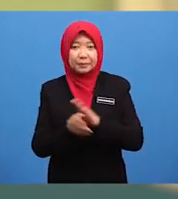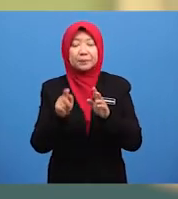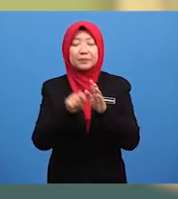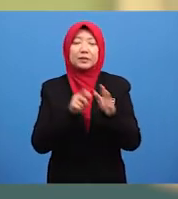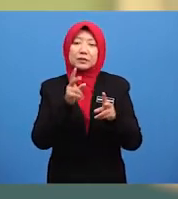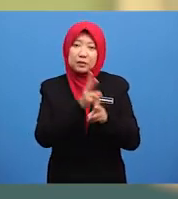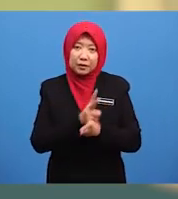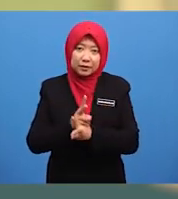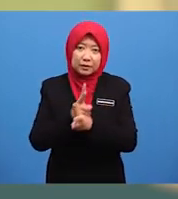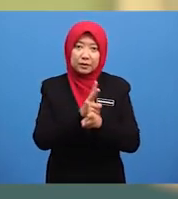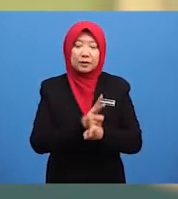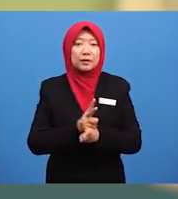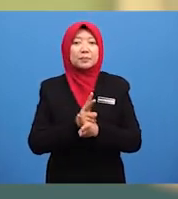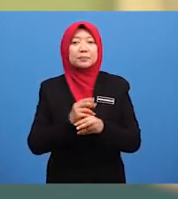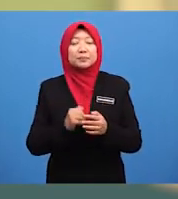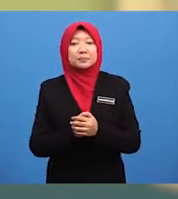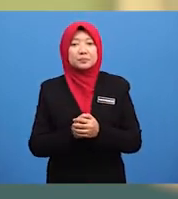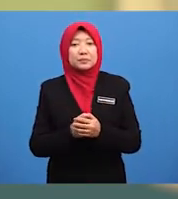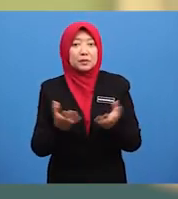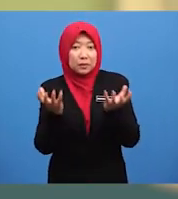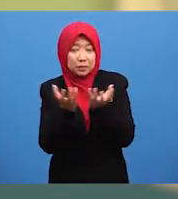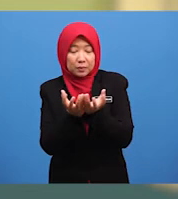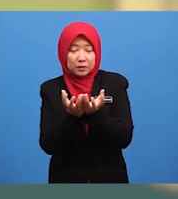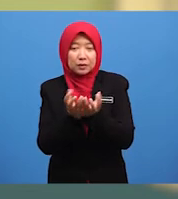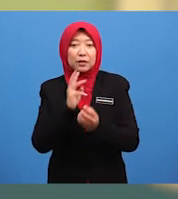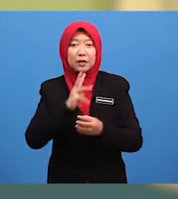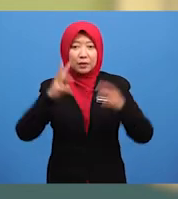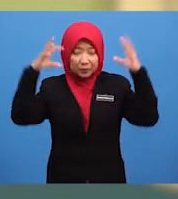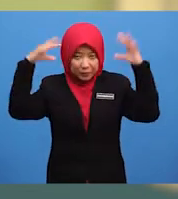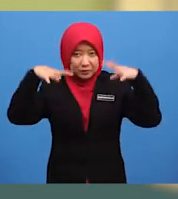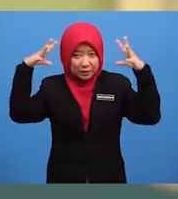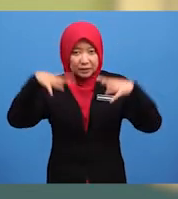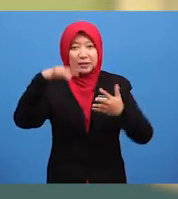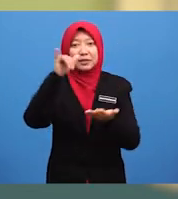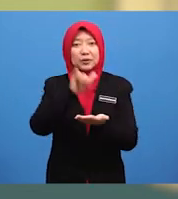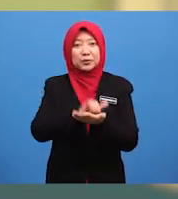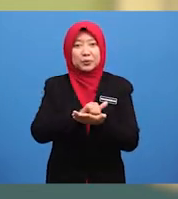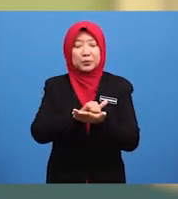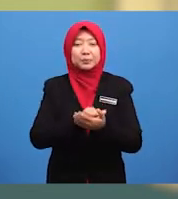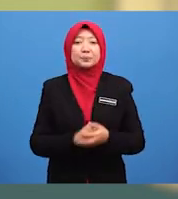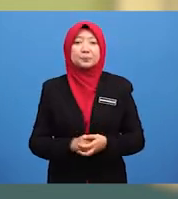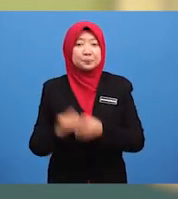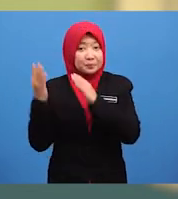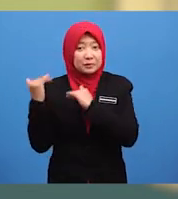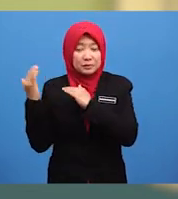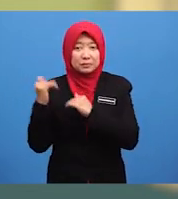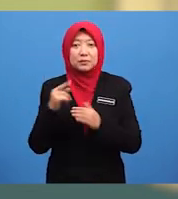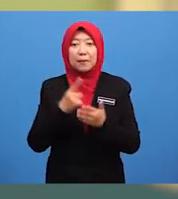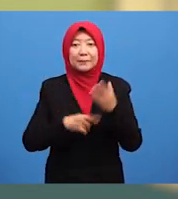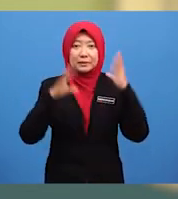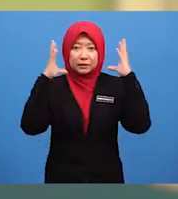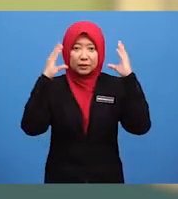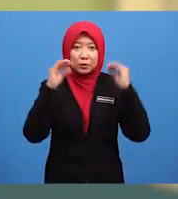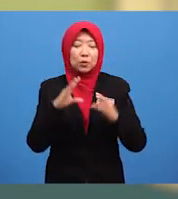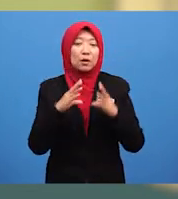terjagalah kawasan tadahan air hujan kita. Semoga apa yang cikgu ajar